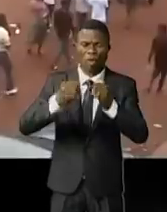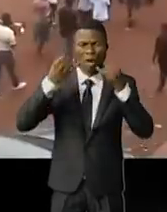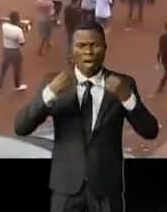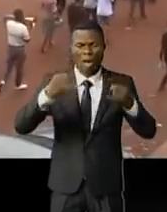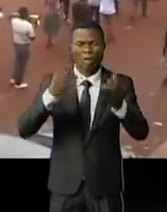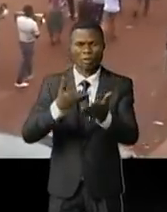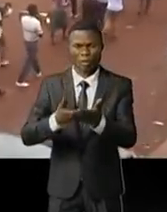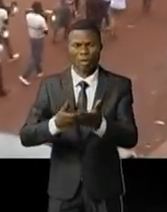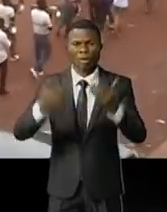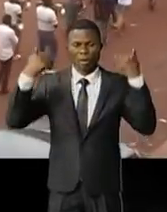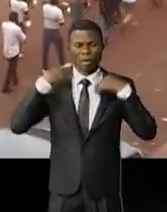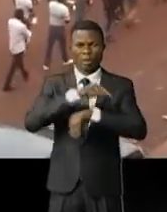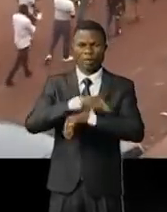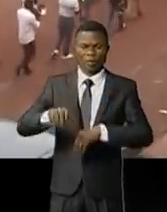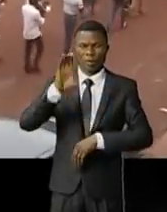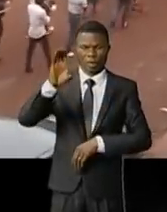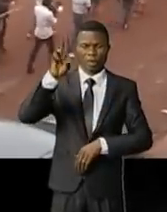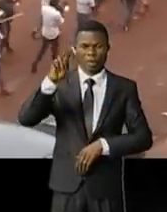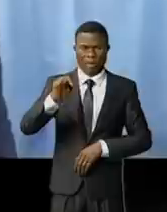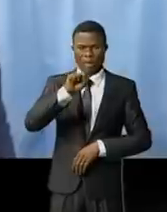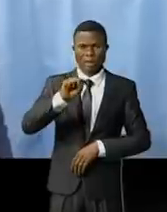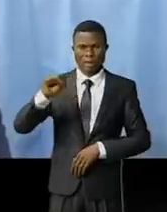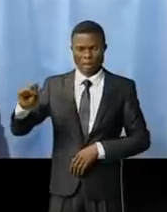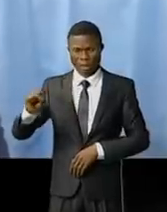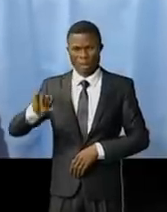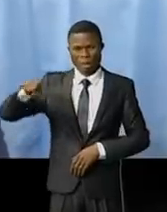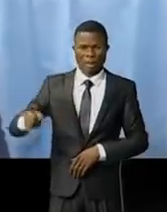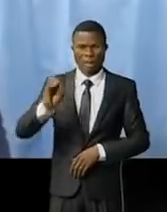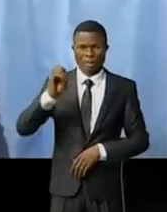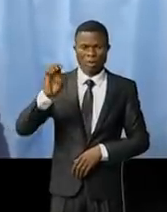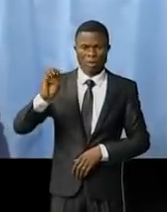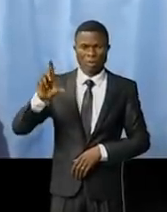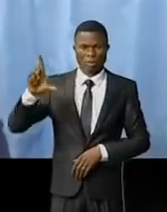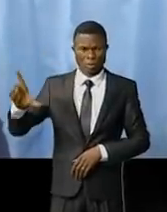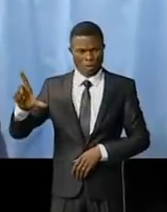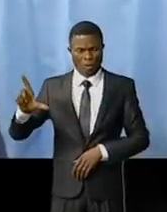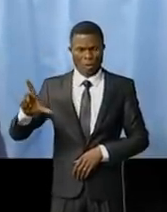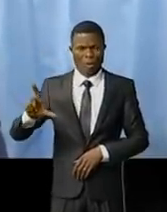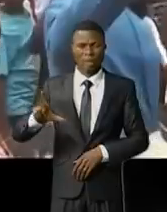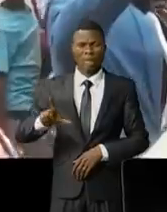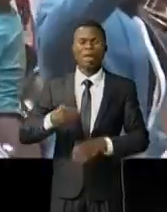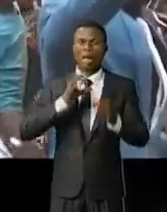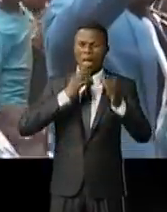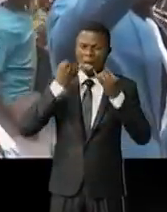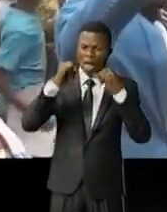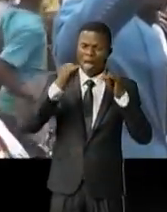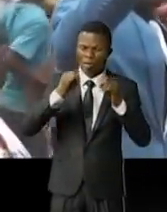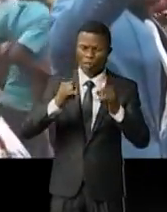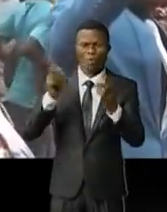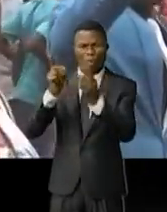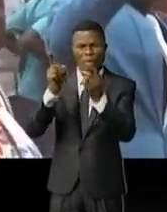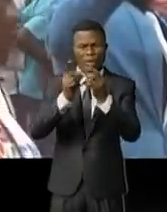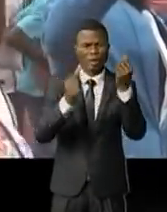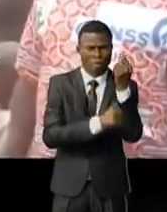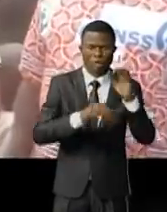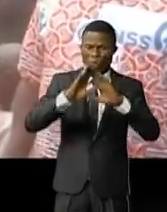sensibilisation, le chef de bureau de la CNSS Isiro, Joël Neyongo Bouloupi, intensifie une communication de proximité